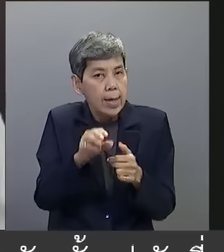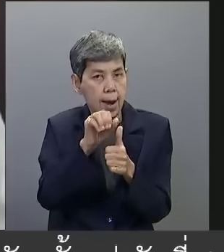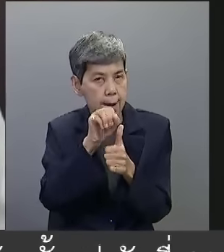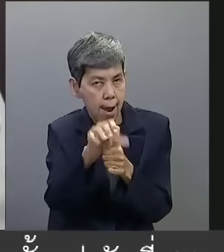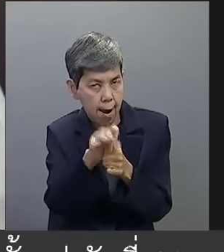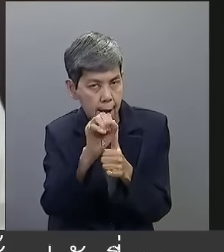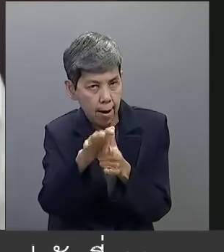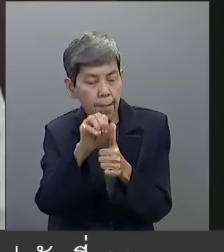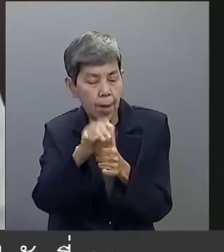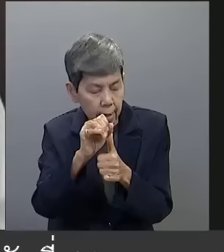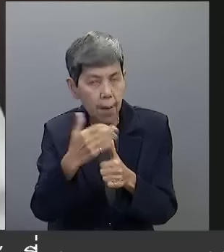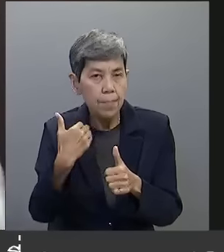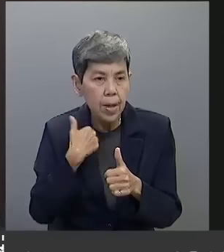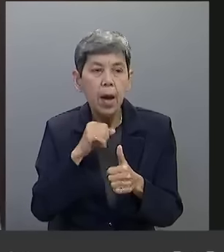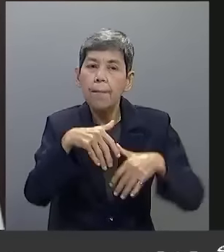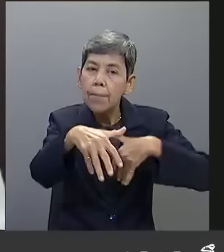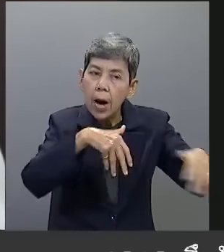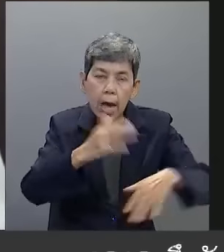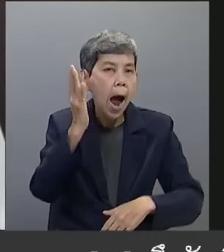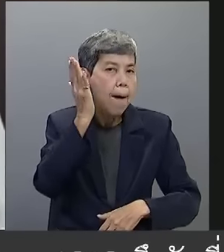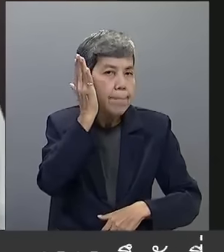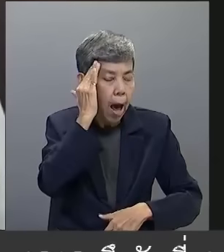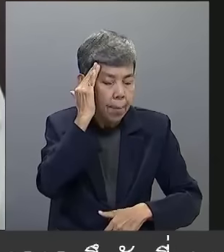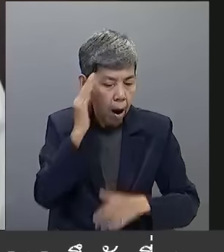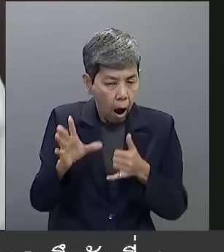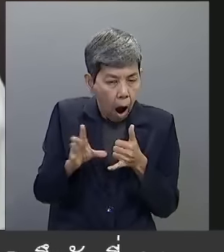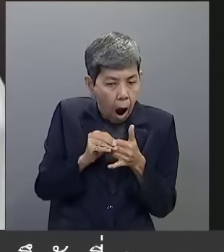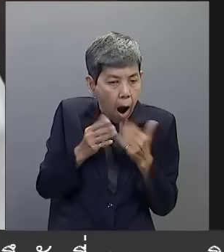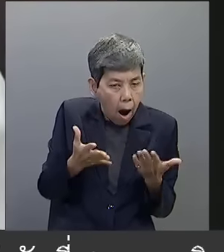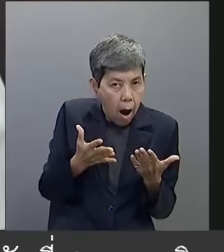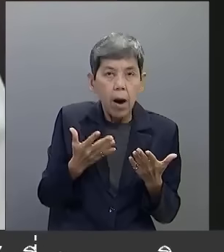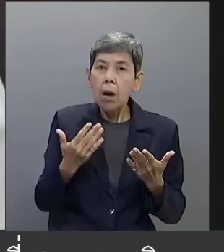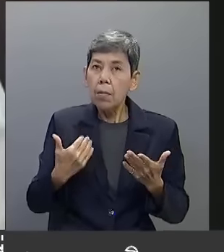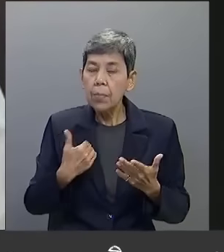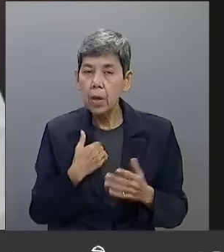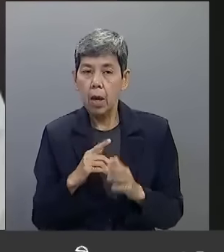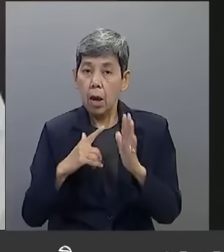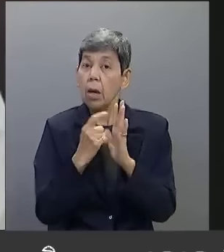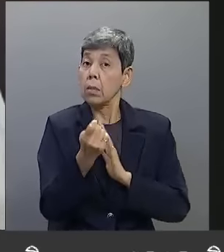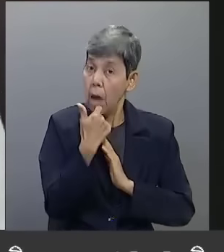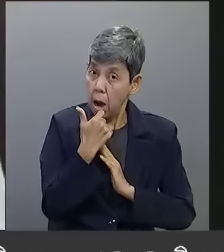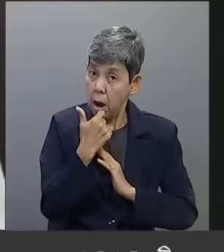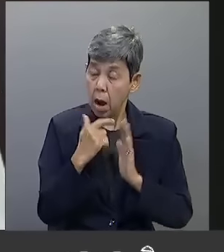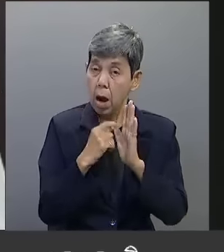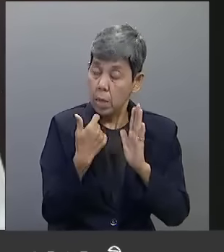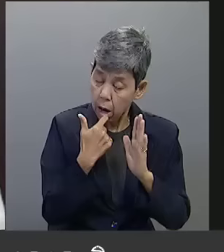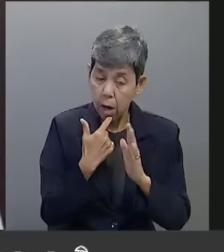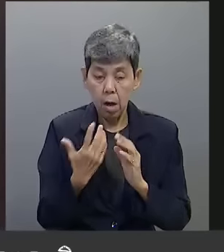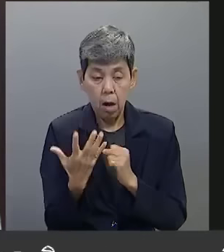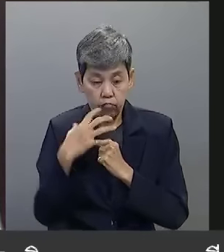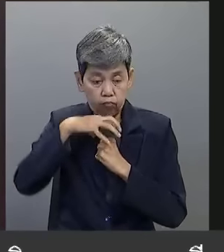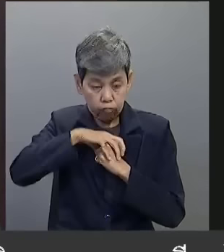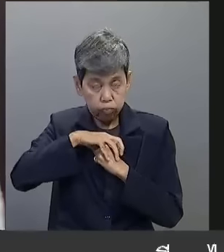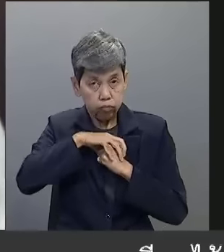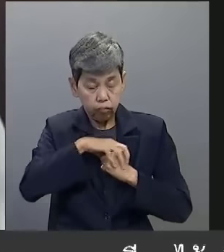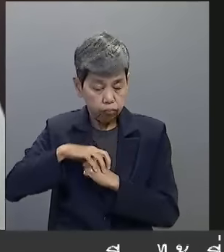คำแนะนำเนี่ยมีทั้งให้แพทย์และประชาชนในการปฏิบัติตัวเมื่อติดเชื้อฮะไม่ว่าจะเป็นการใช้ยาต้านไวรัสทั้งประเภ